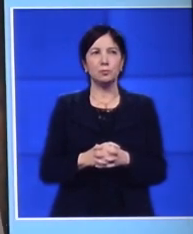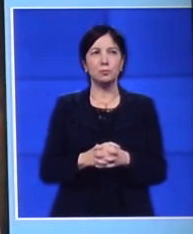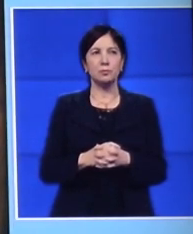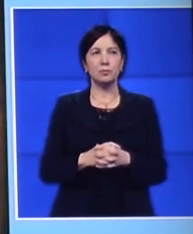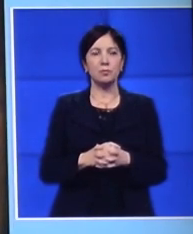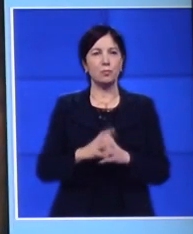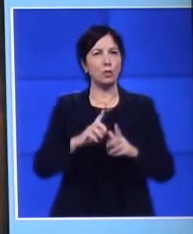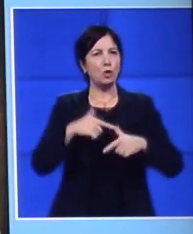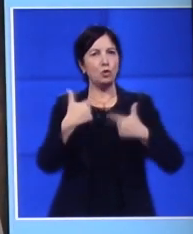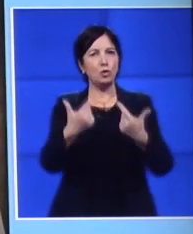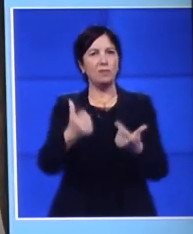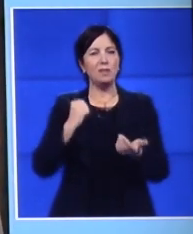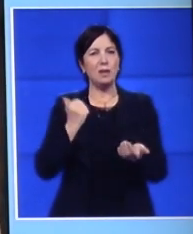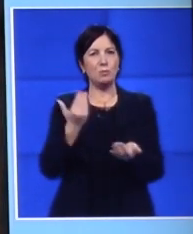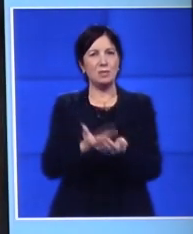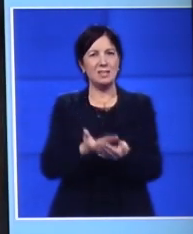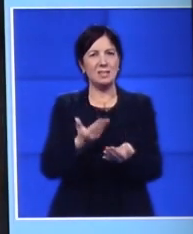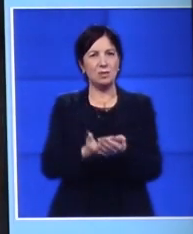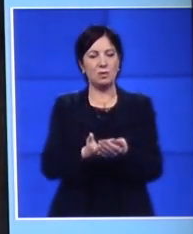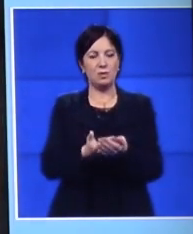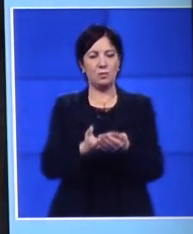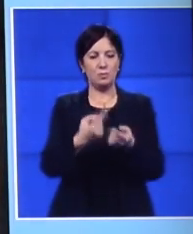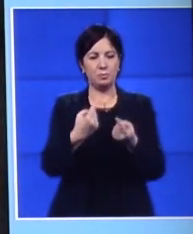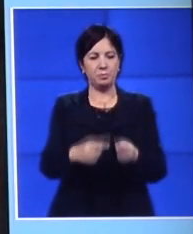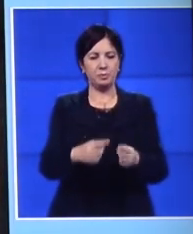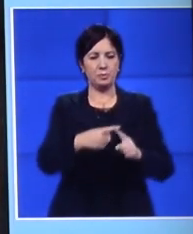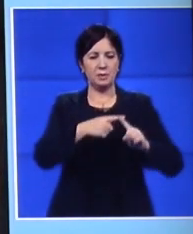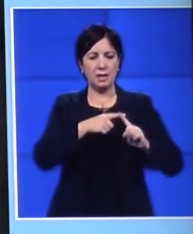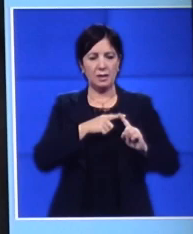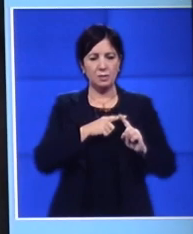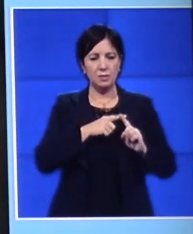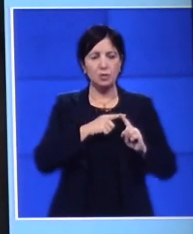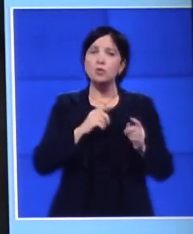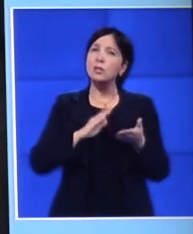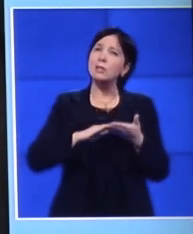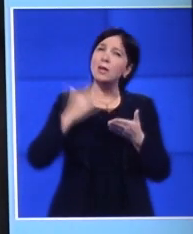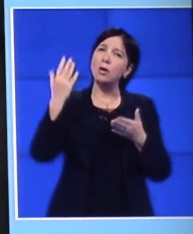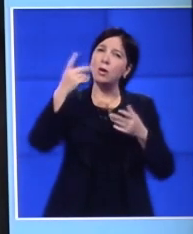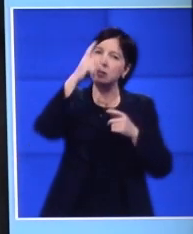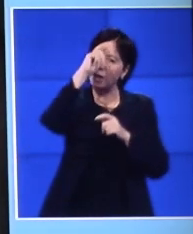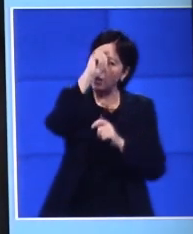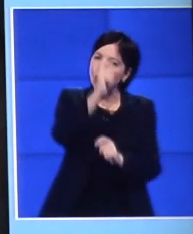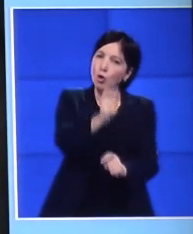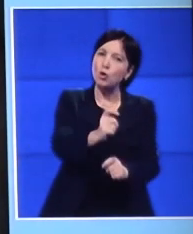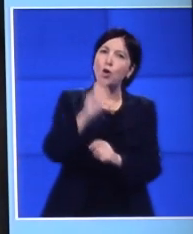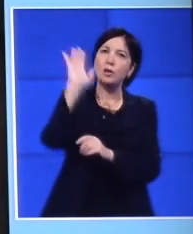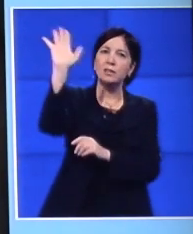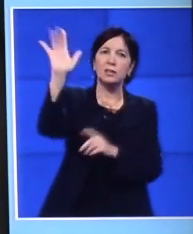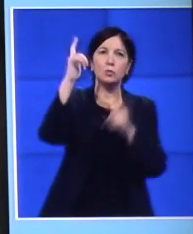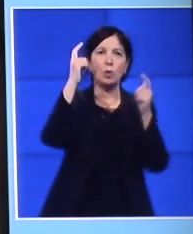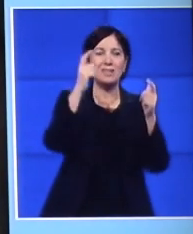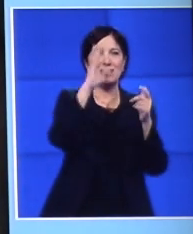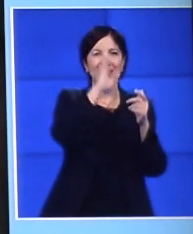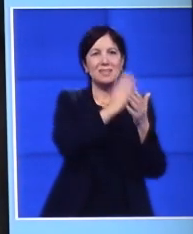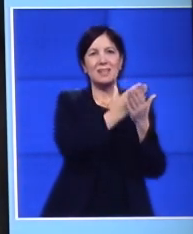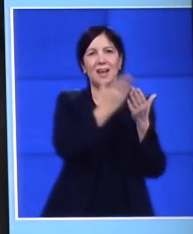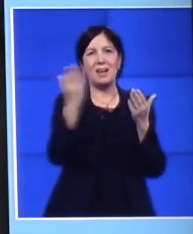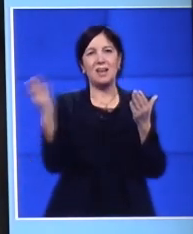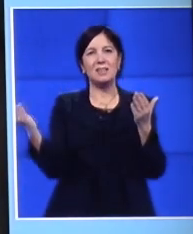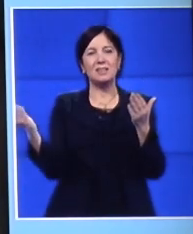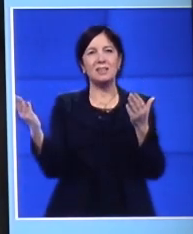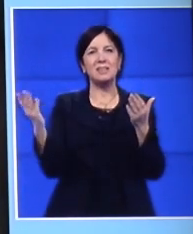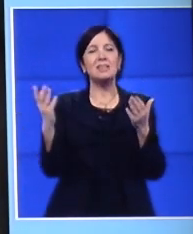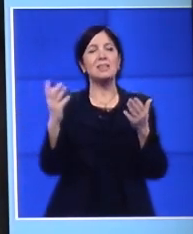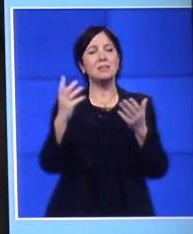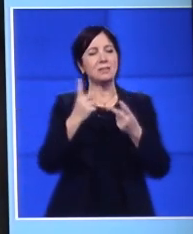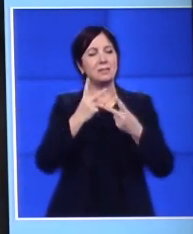Ti offriamo, Signore, questo sacrificio di lode in onore dei tuoi santi, nella serena